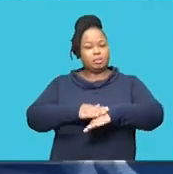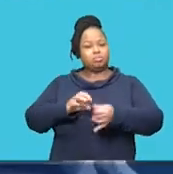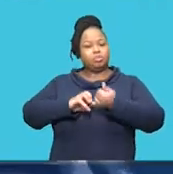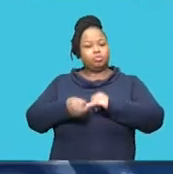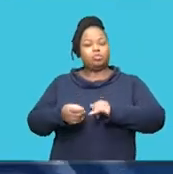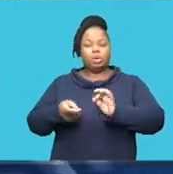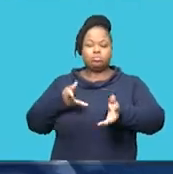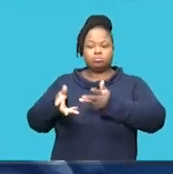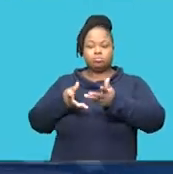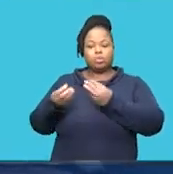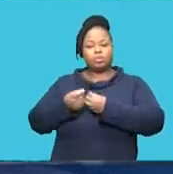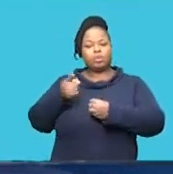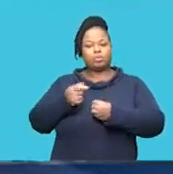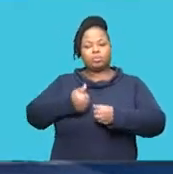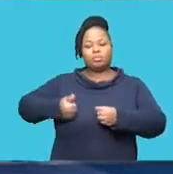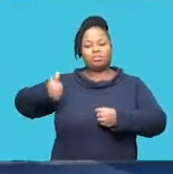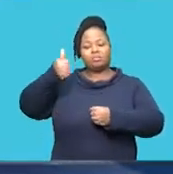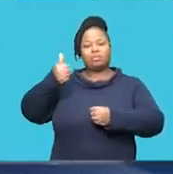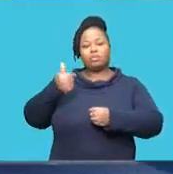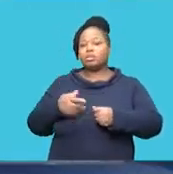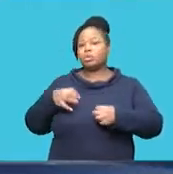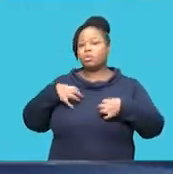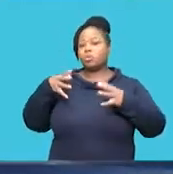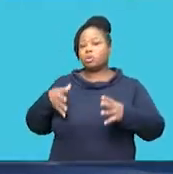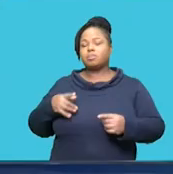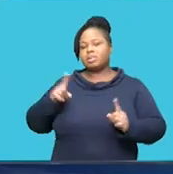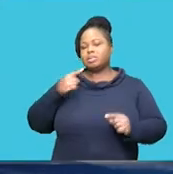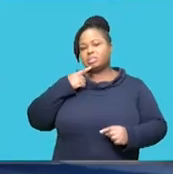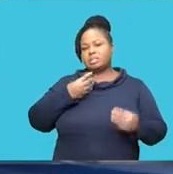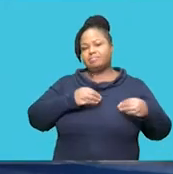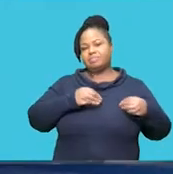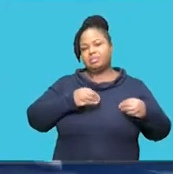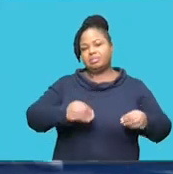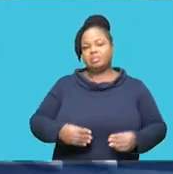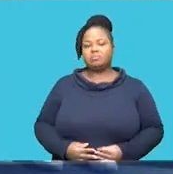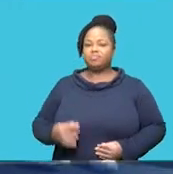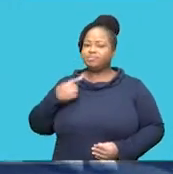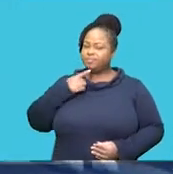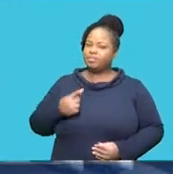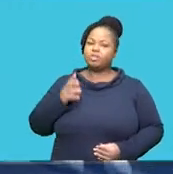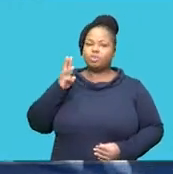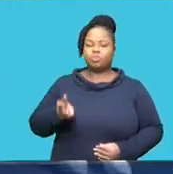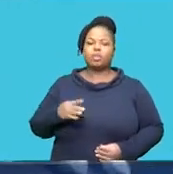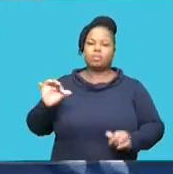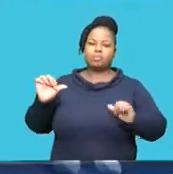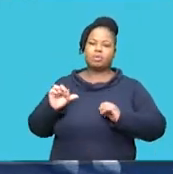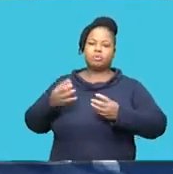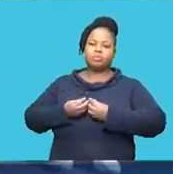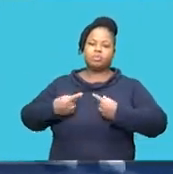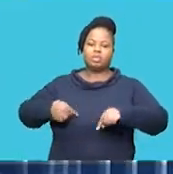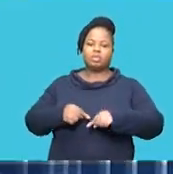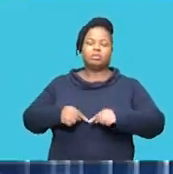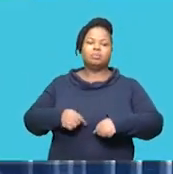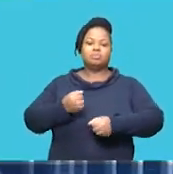ukufumana udliwano ndlebe kumlawuli weziko kodwa wathi uxakekile. Wathembisa ngokuba uza kubuyela kuthi